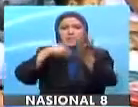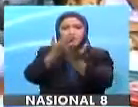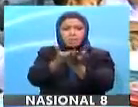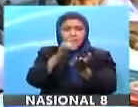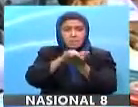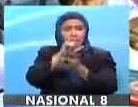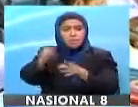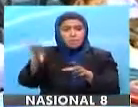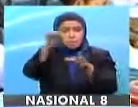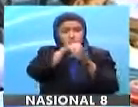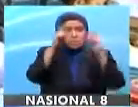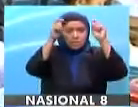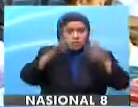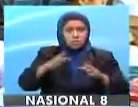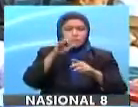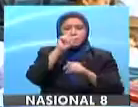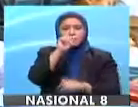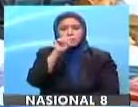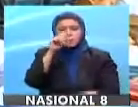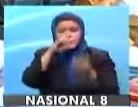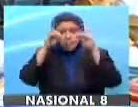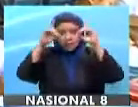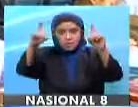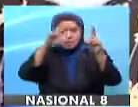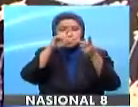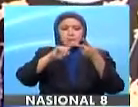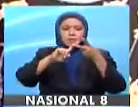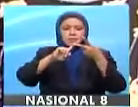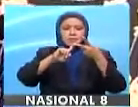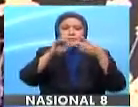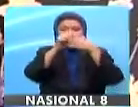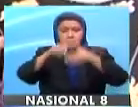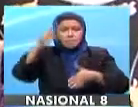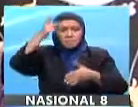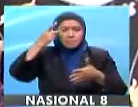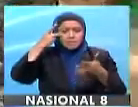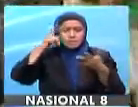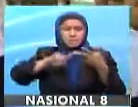tokoh-tokoh akademik, pemimpin politik dan pertubuhan, bukan kerajaan NGO.